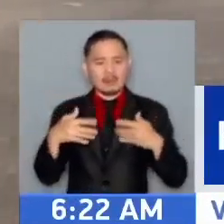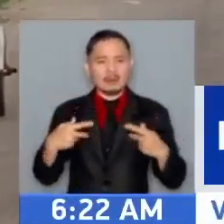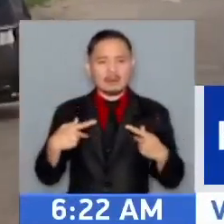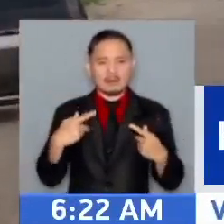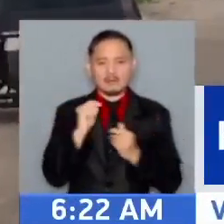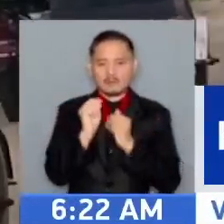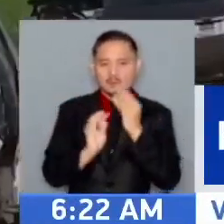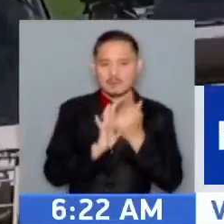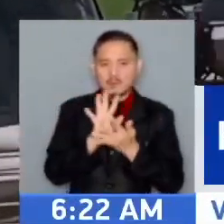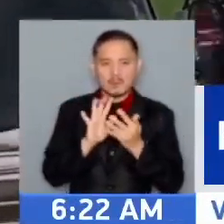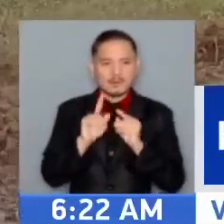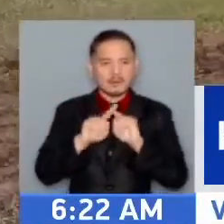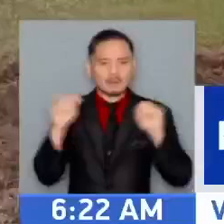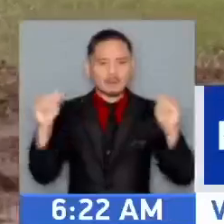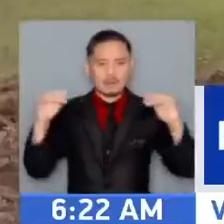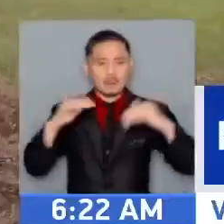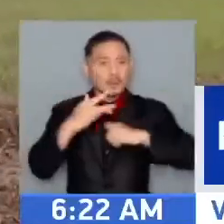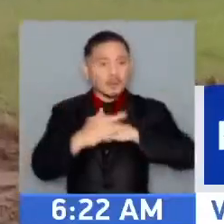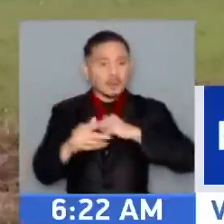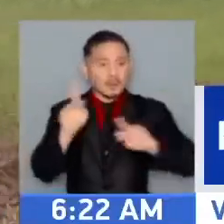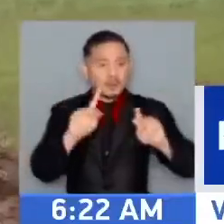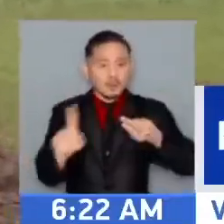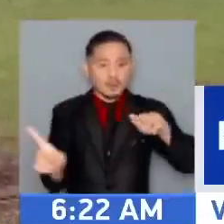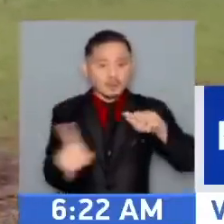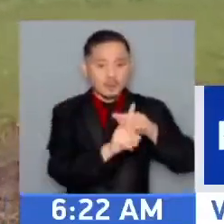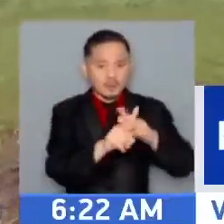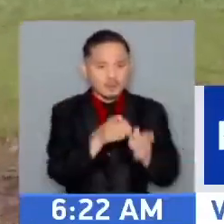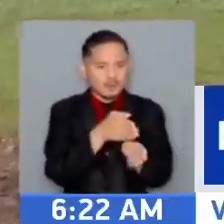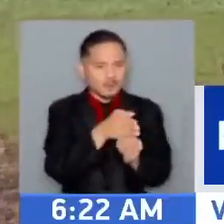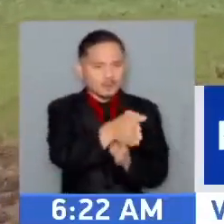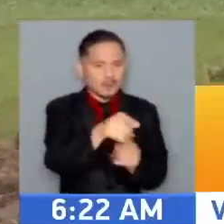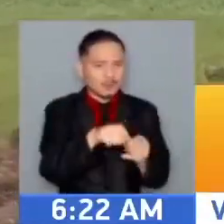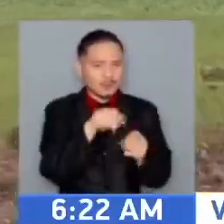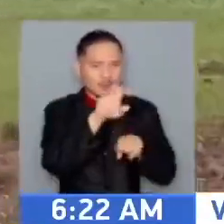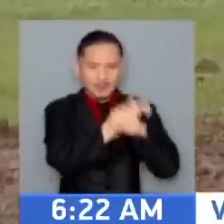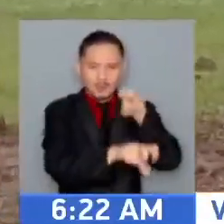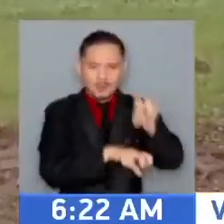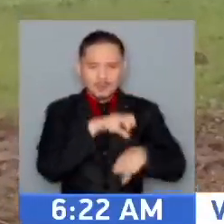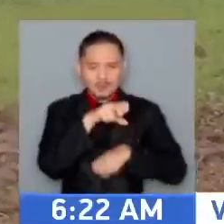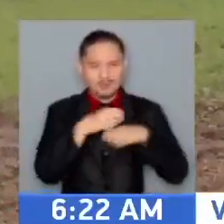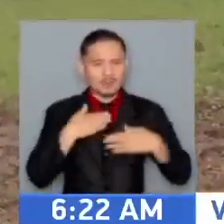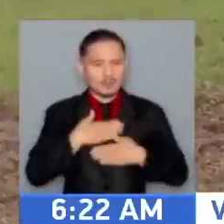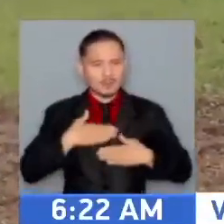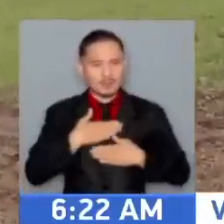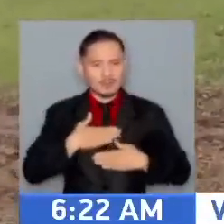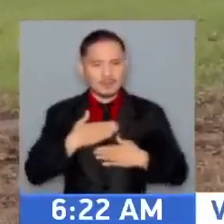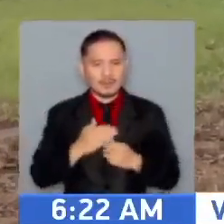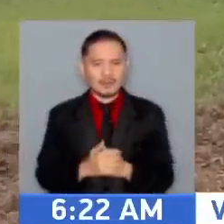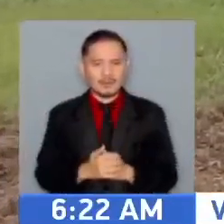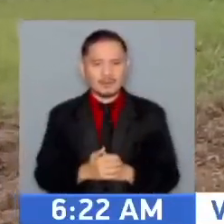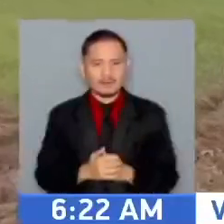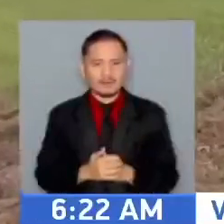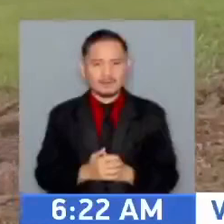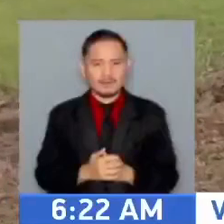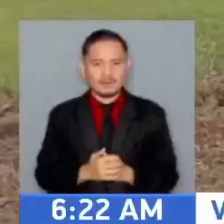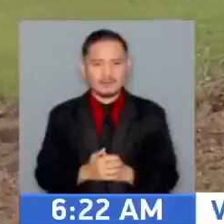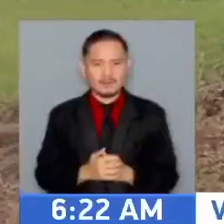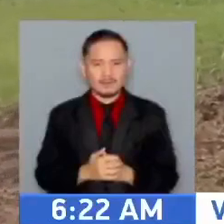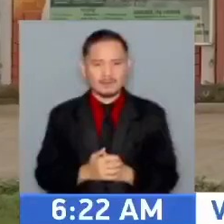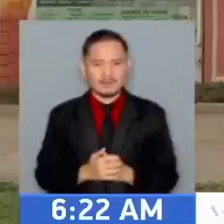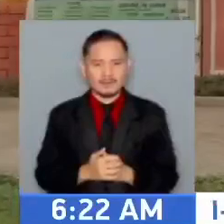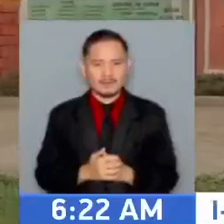puntod, diretso na sa karnabal. Maganda, horror house. Horror house.